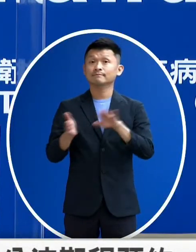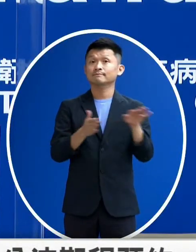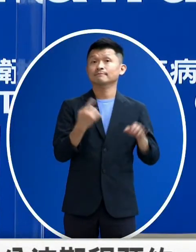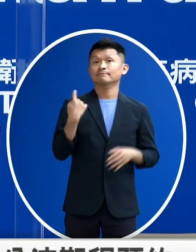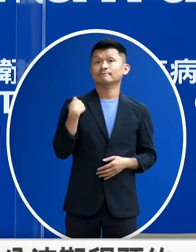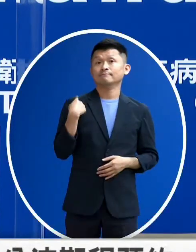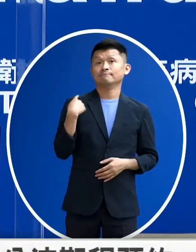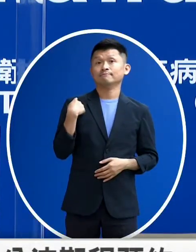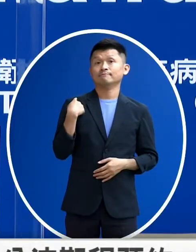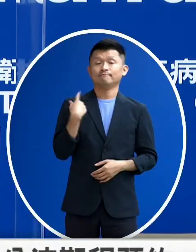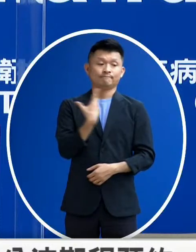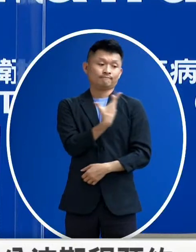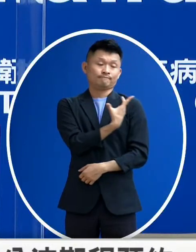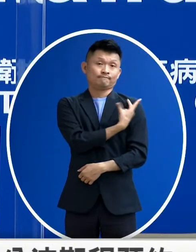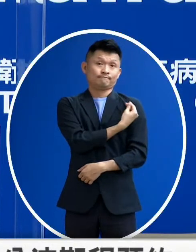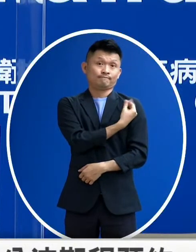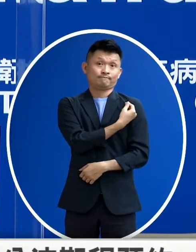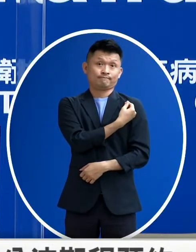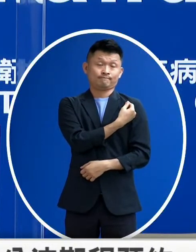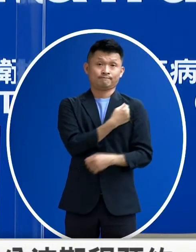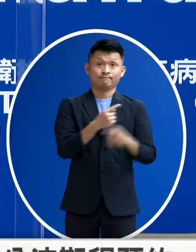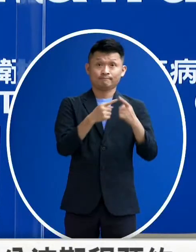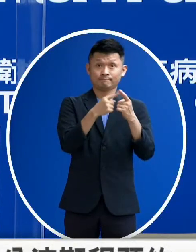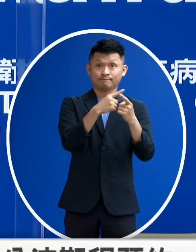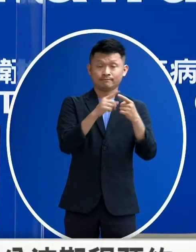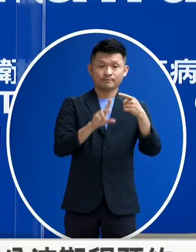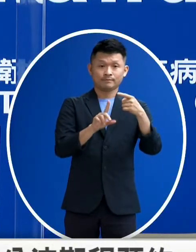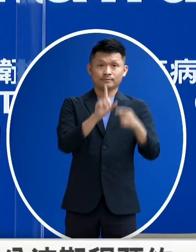昨天接种的疫苗接种人次是